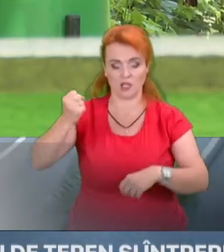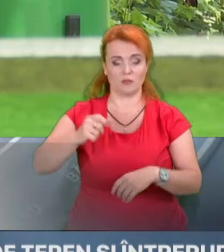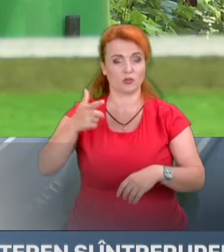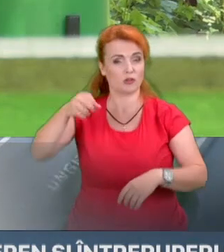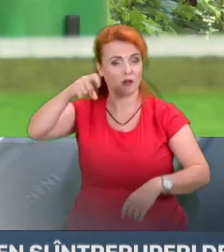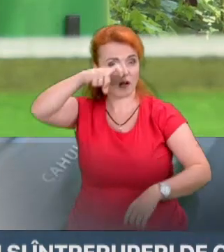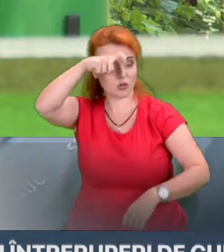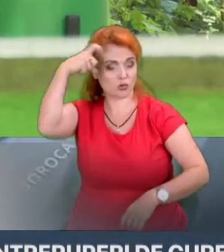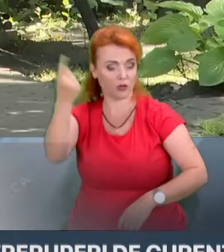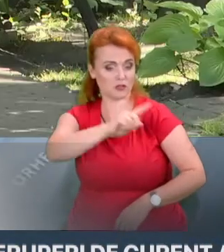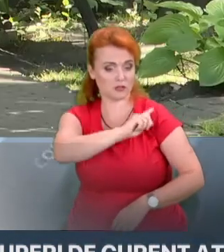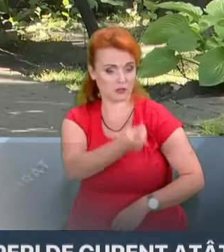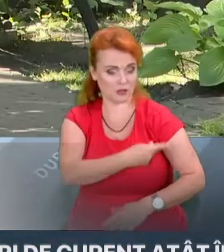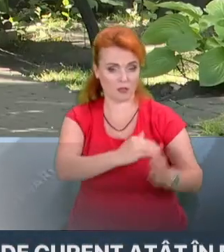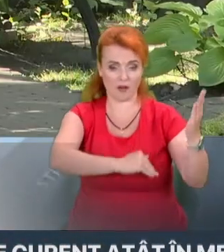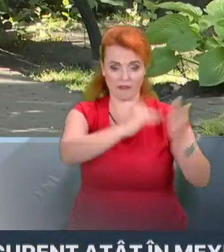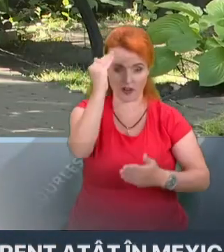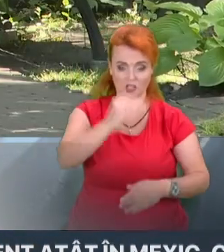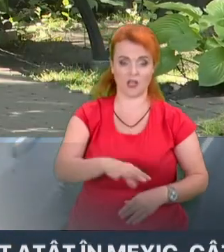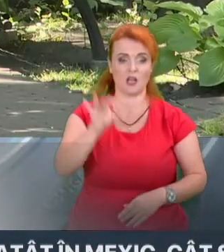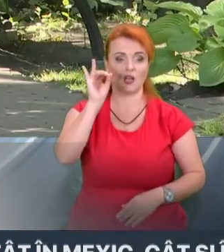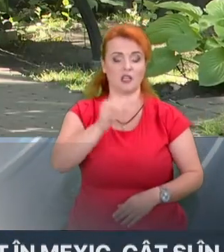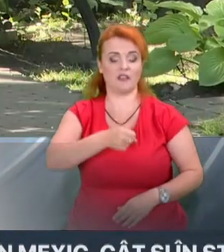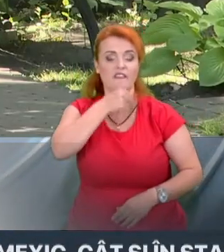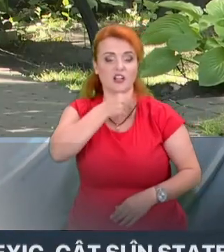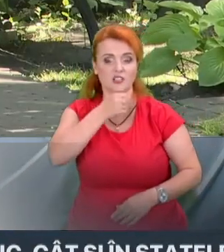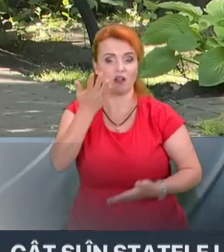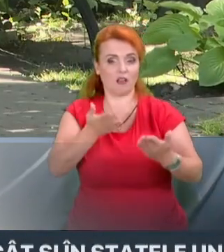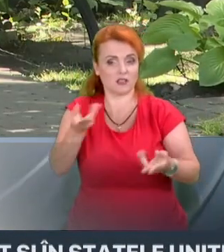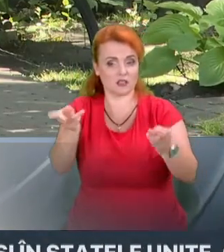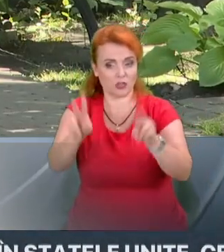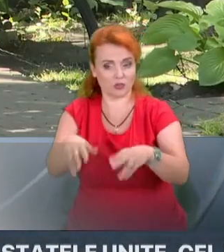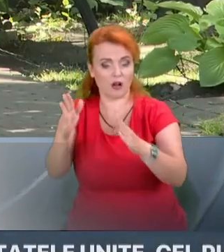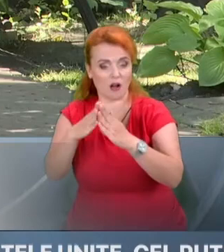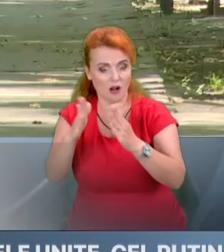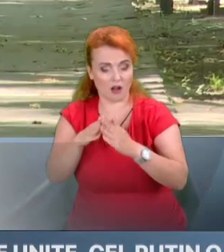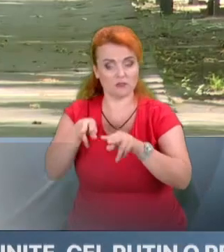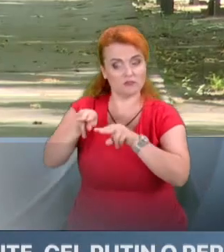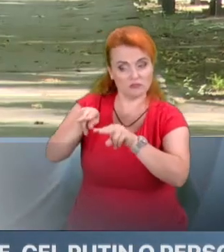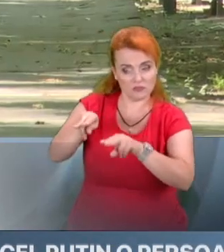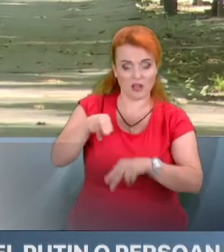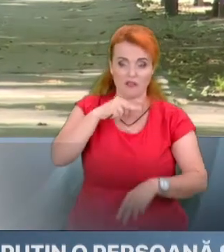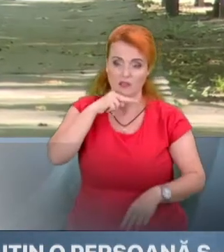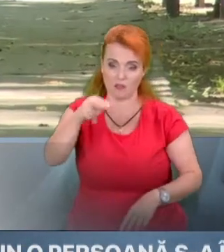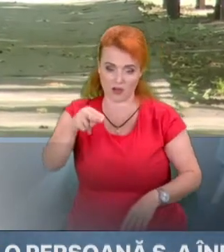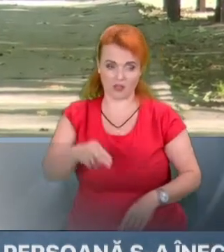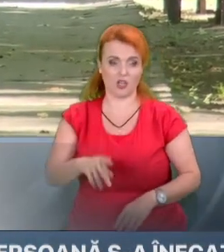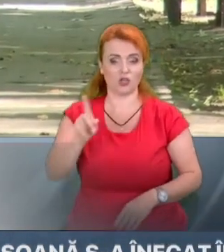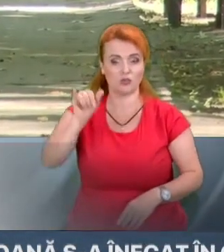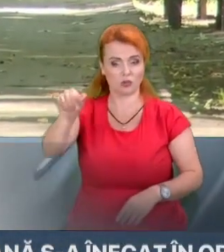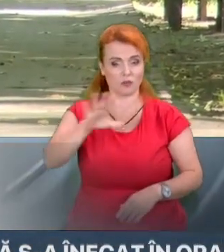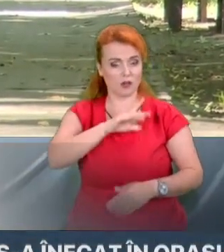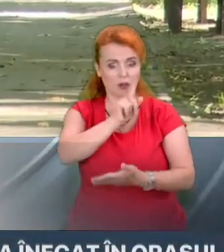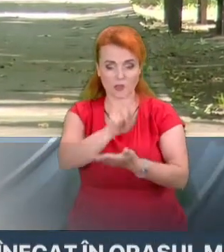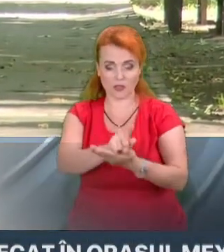de mari. Vârstnicii, dacă rămân acasă, toți să avem grijă ca să aibă apă, să